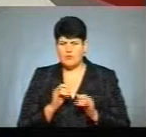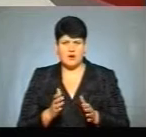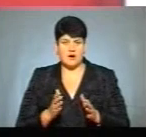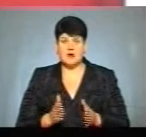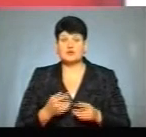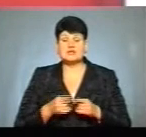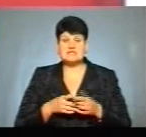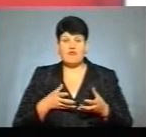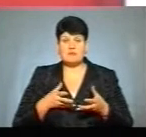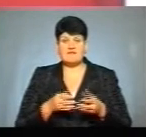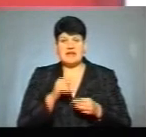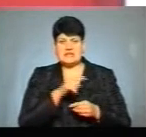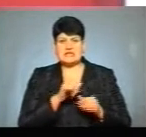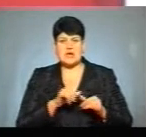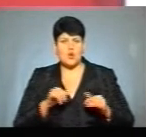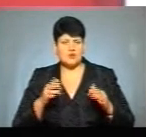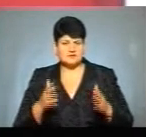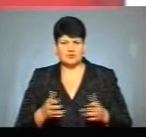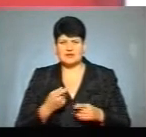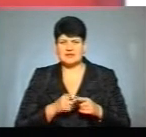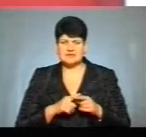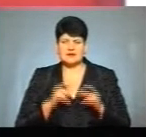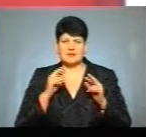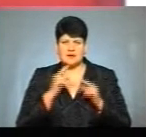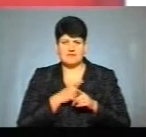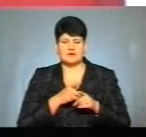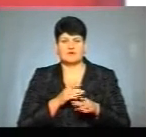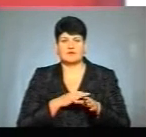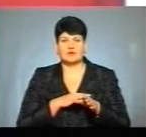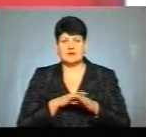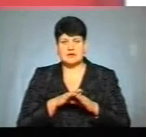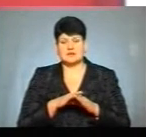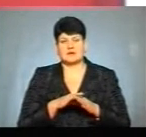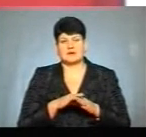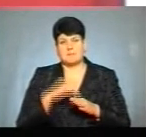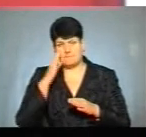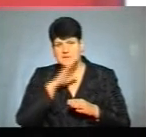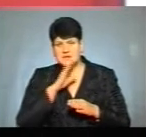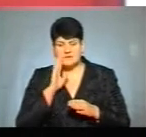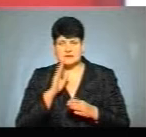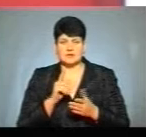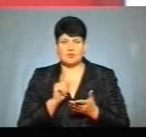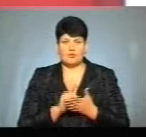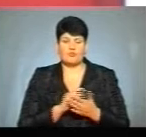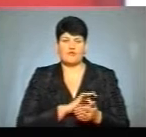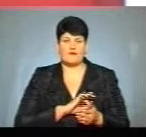це впливає на їхній розвиток, і це десь вбачається неналежне виконання батьками, батьківські обов'язки по вихованню